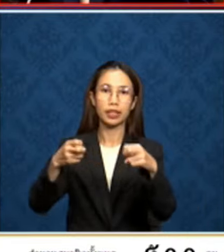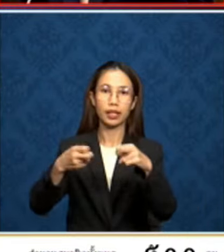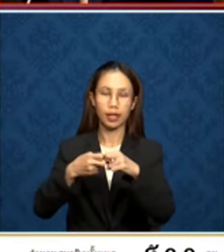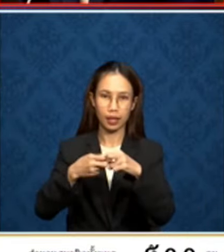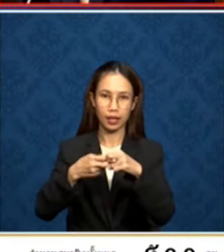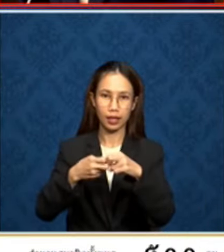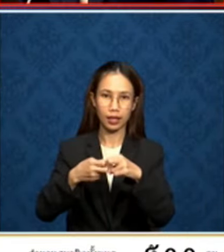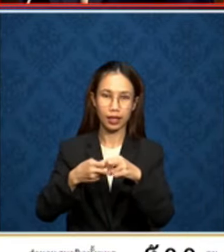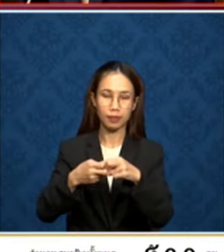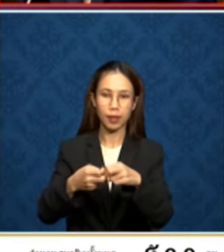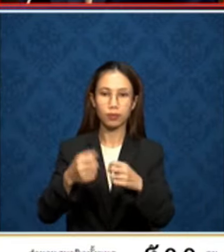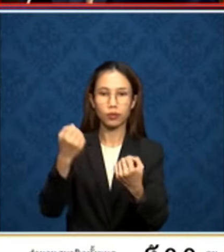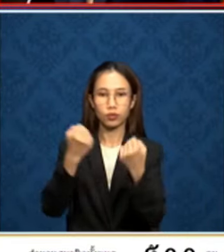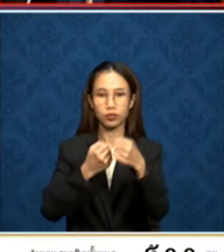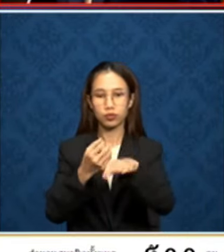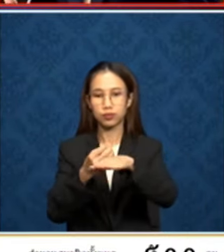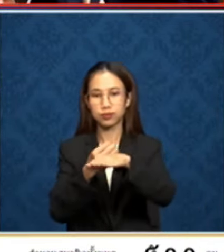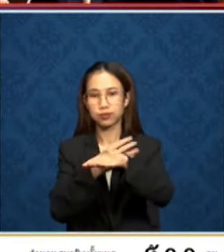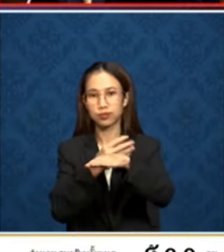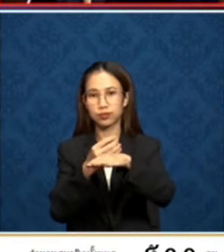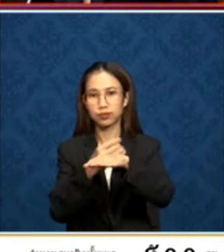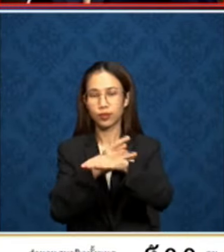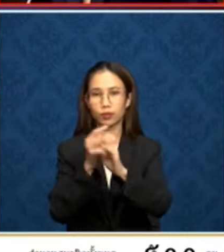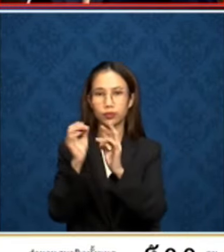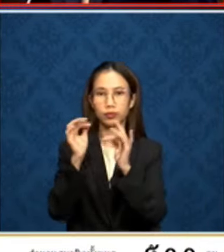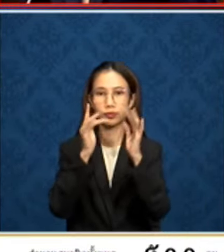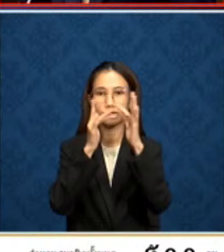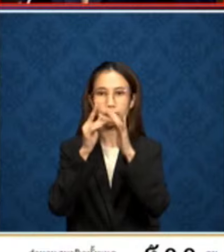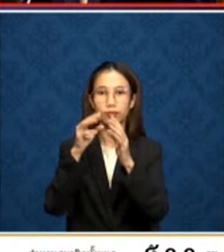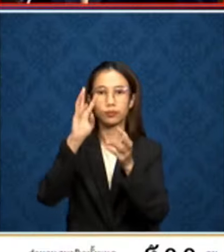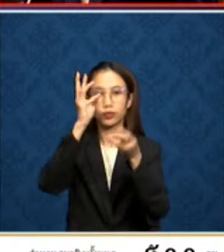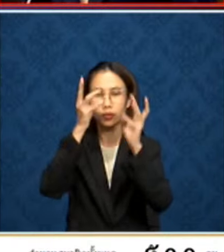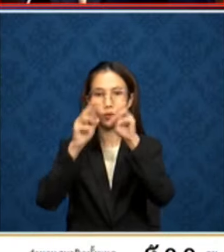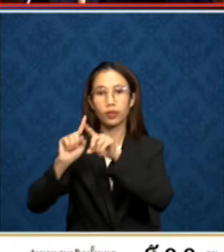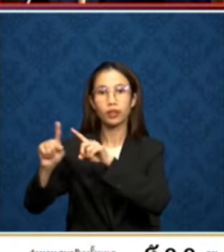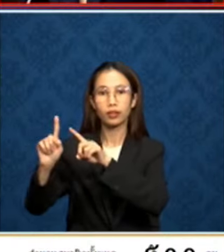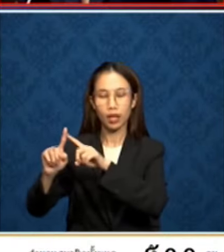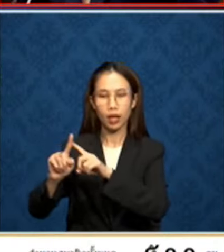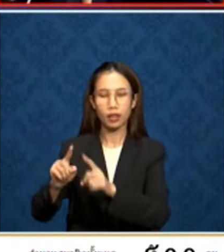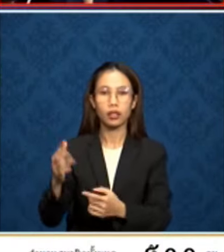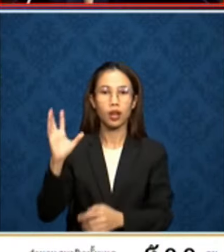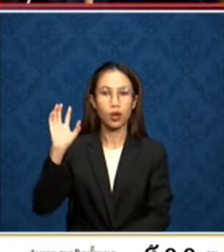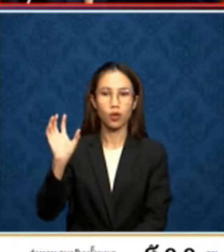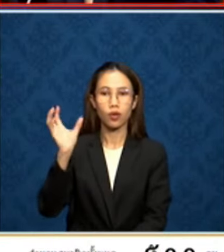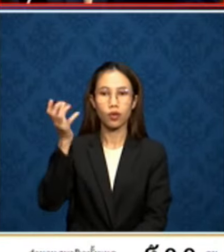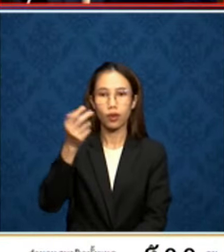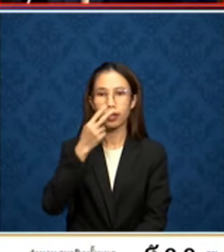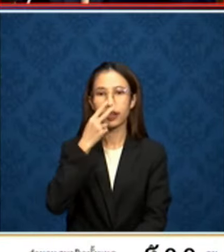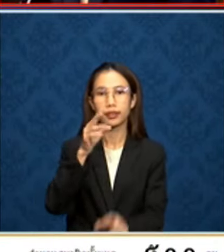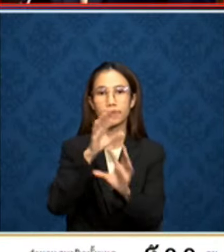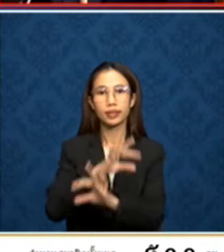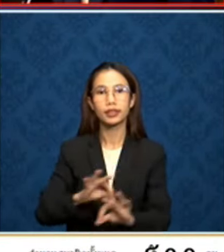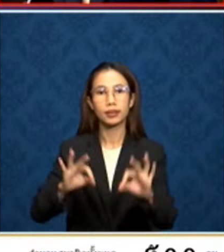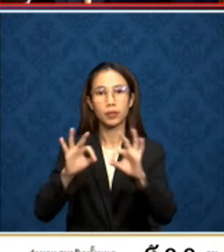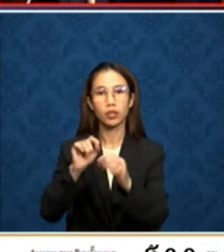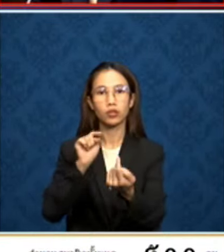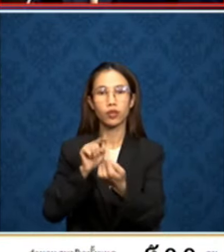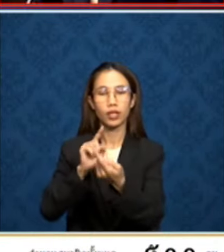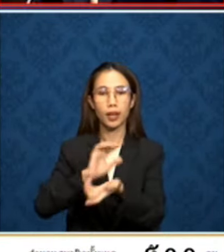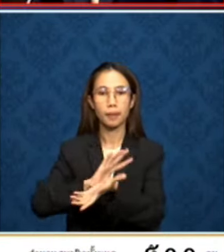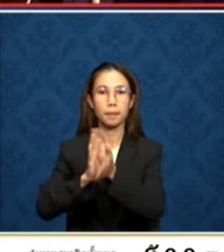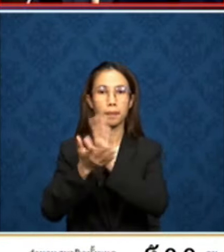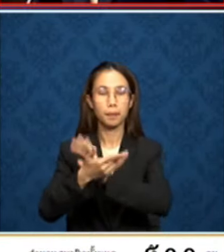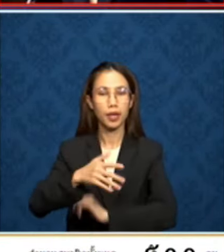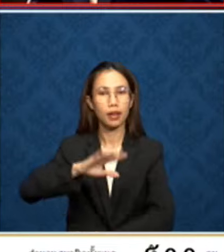การเกิดมลพิษในอากาศทั้งที่ในปัจจุบันค่ะทุกประเทศทั่วโลกต่างให้ความสำคัญกับการเปลี่ยนแปลงของสภาพ